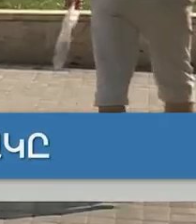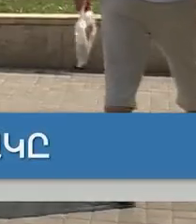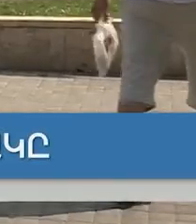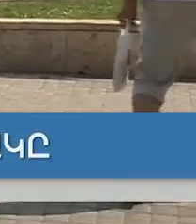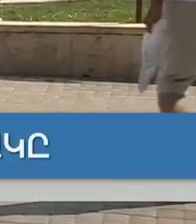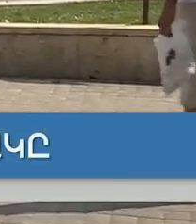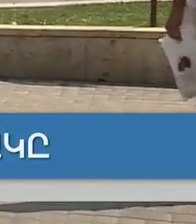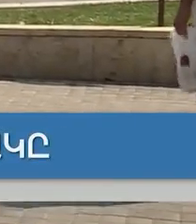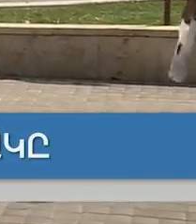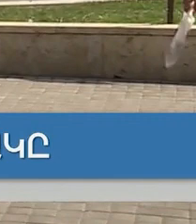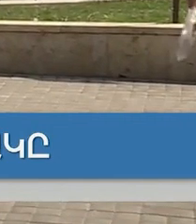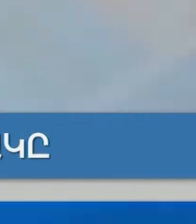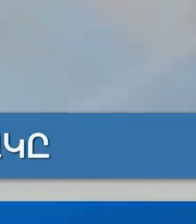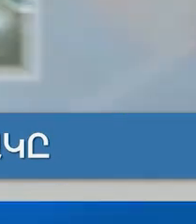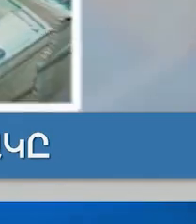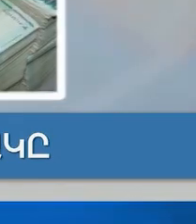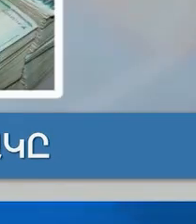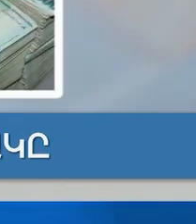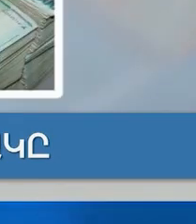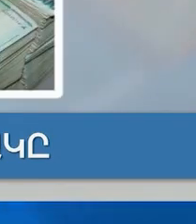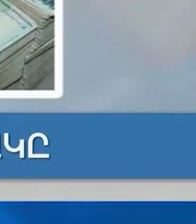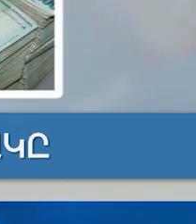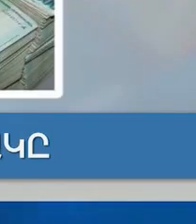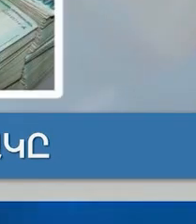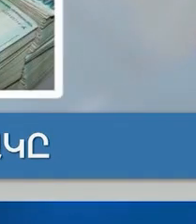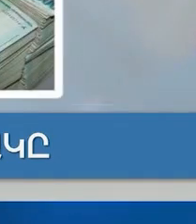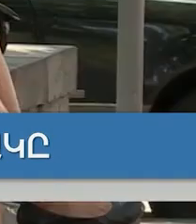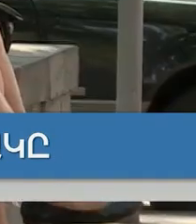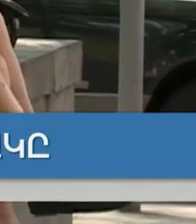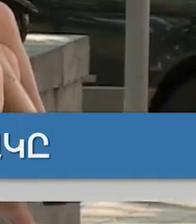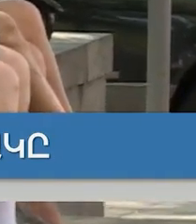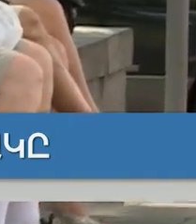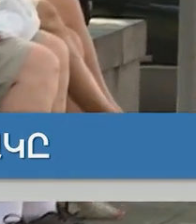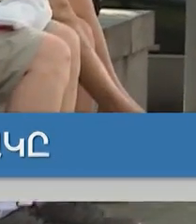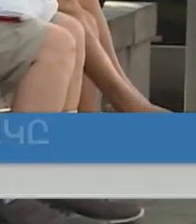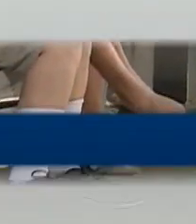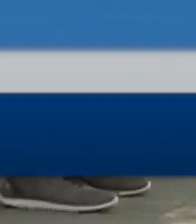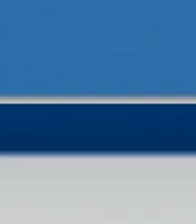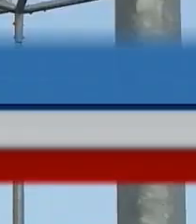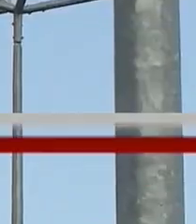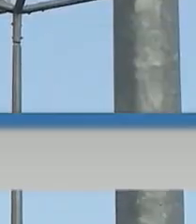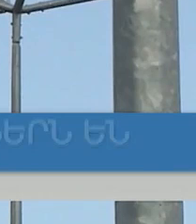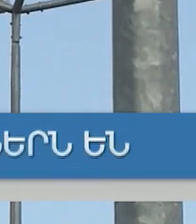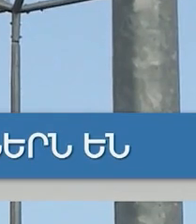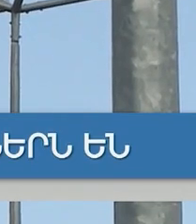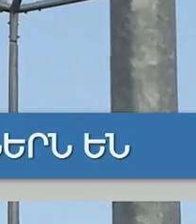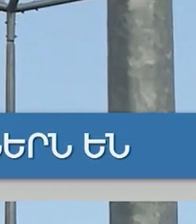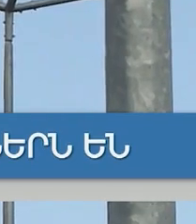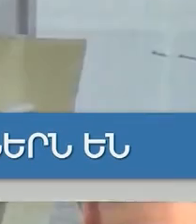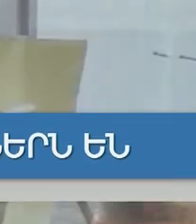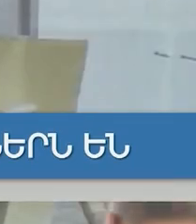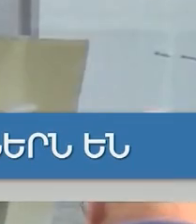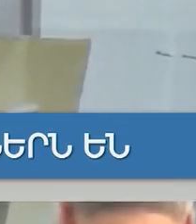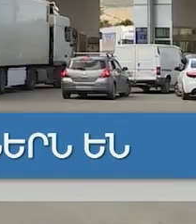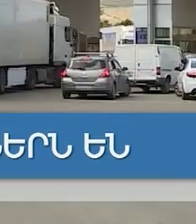25,500 դրամ, սահմանվել է կենսաթոշակի նվազագույն չափը, նշաձողից ցածր չափով ստացողներ չեն լինելու։ Բեռնատարներով